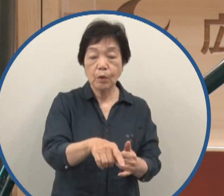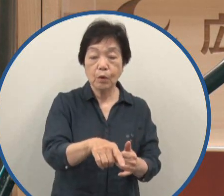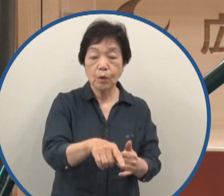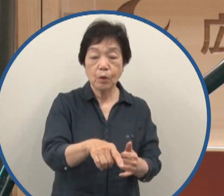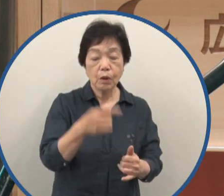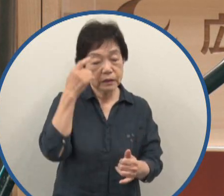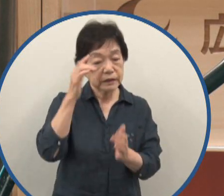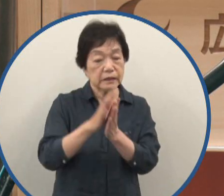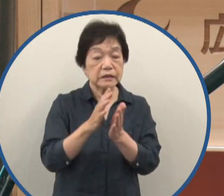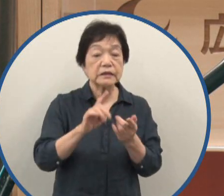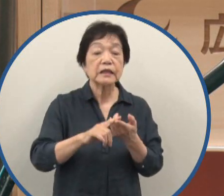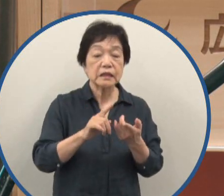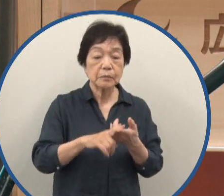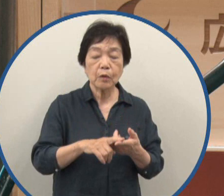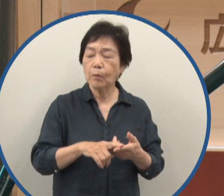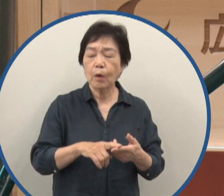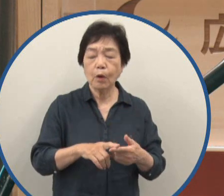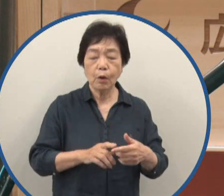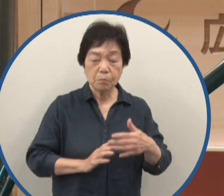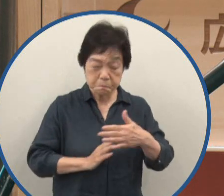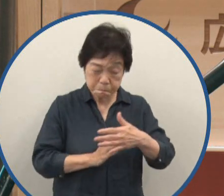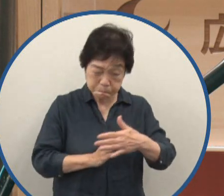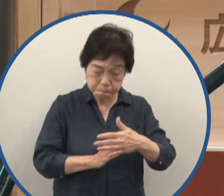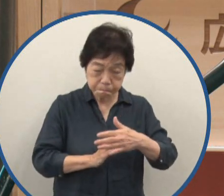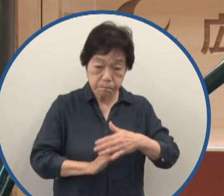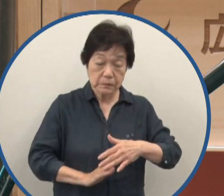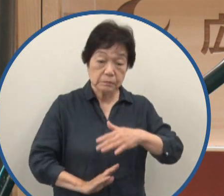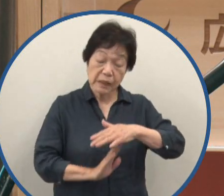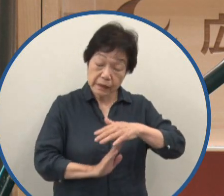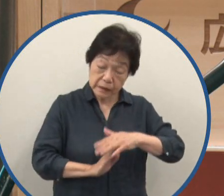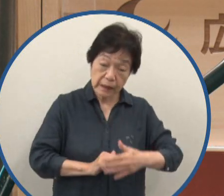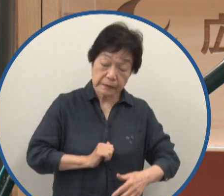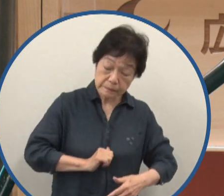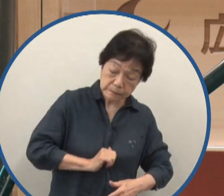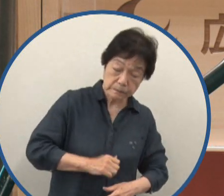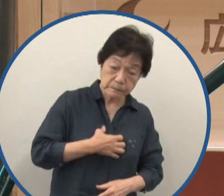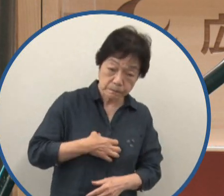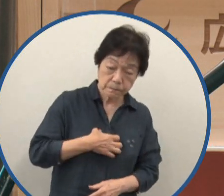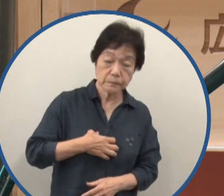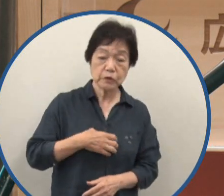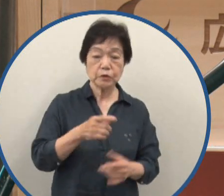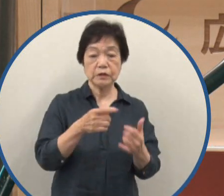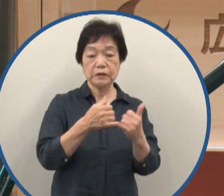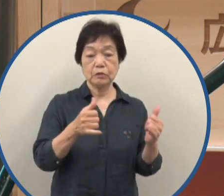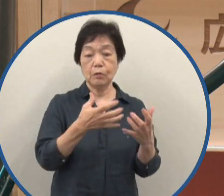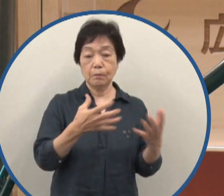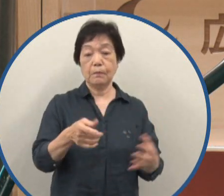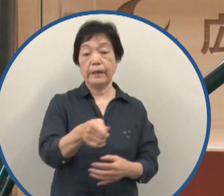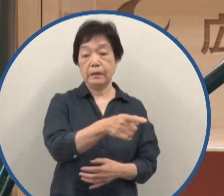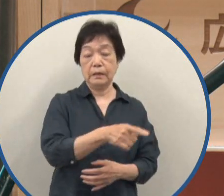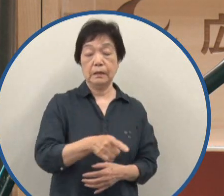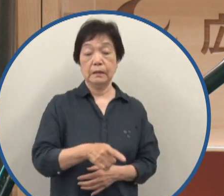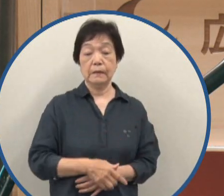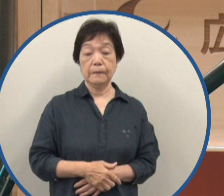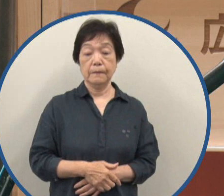もう精神的にもですね追い詰められているとか、まあ、事業的にも追い詰められているっていう方々がいらっしゃいます。